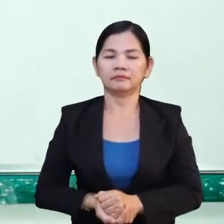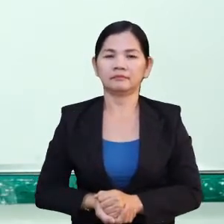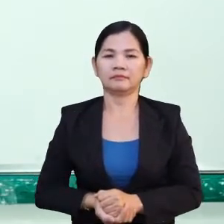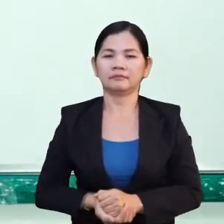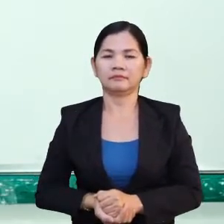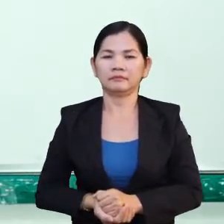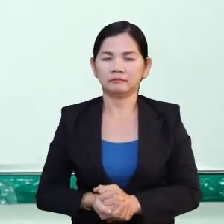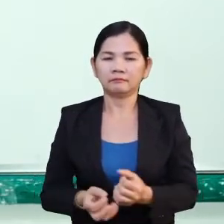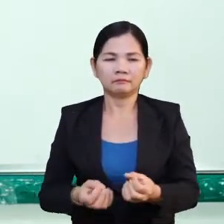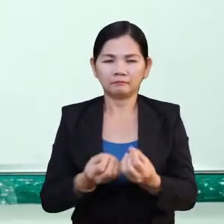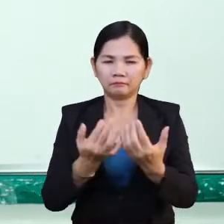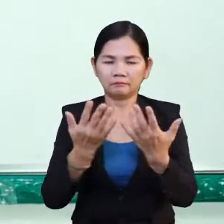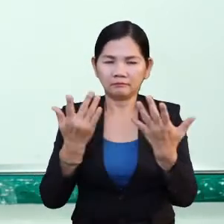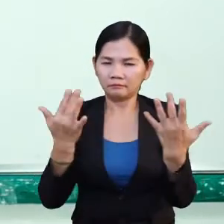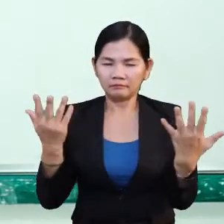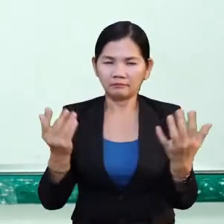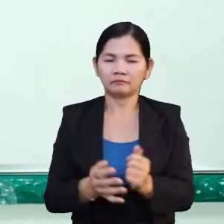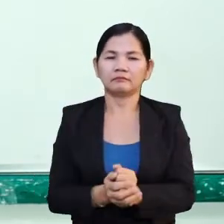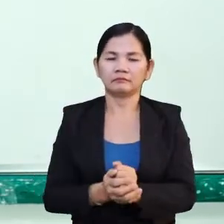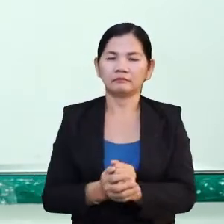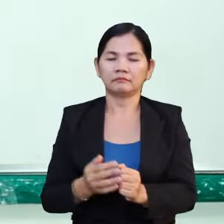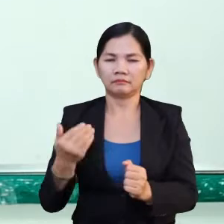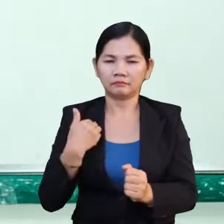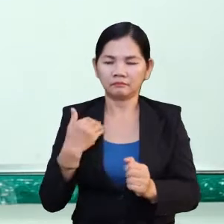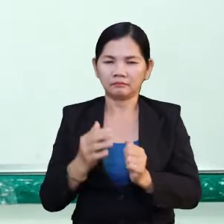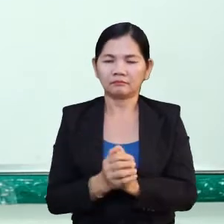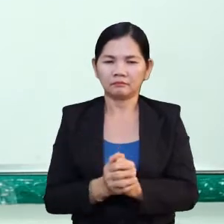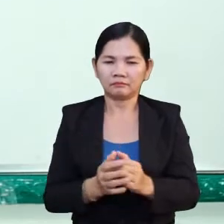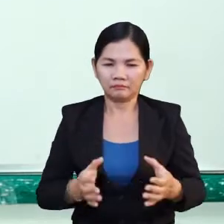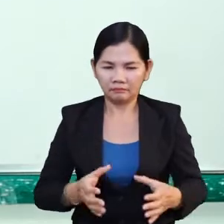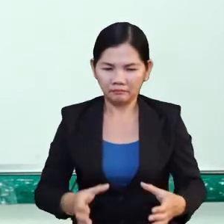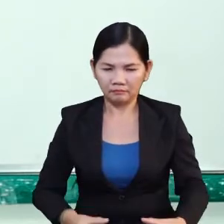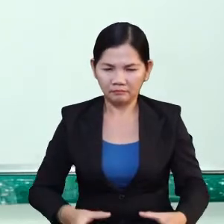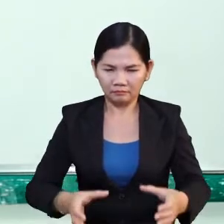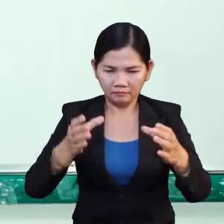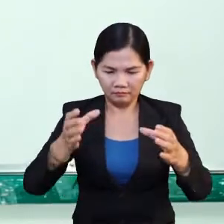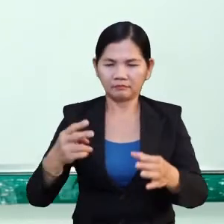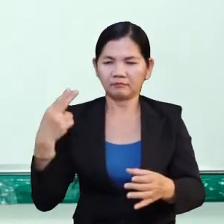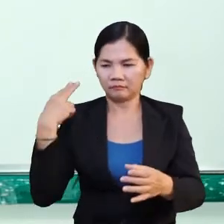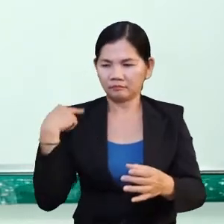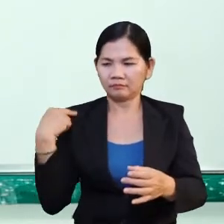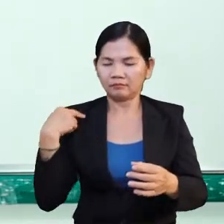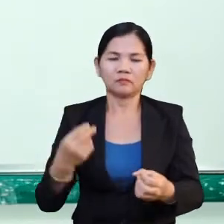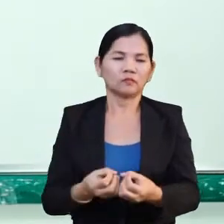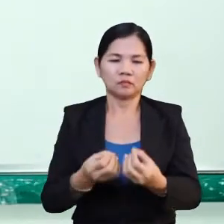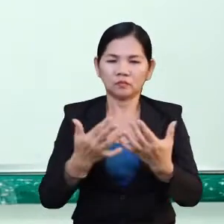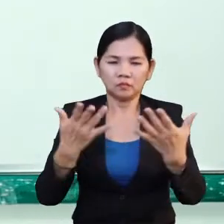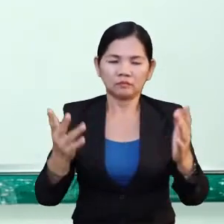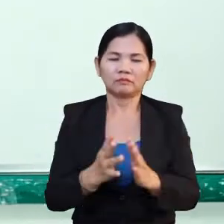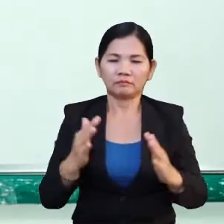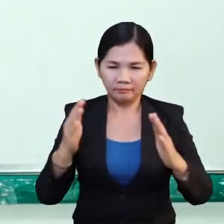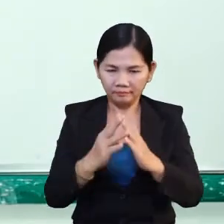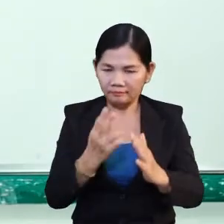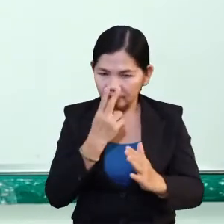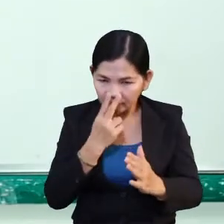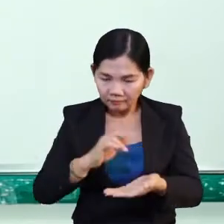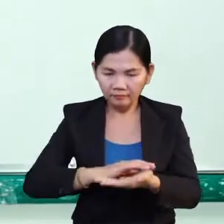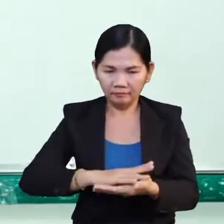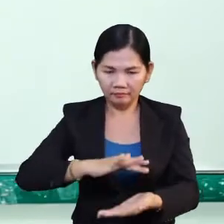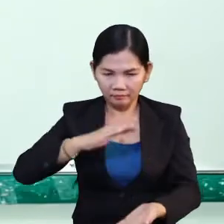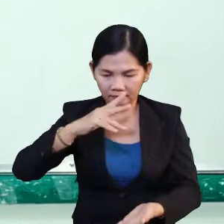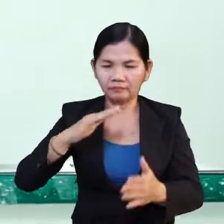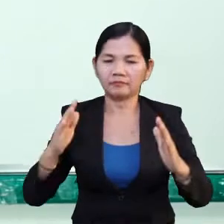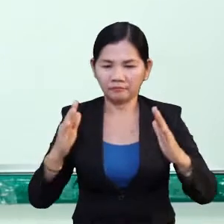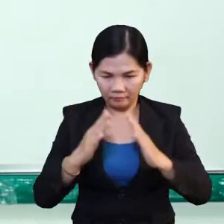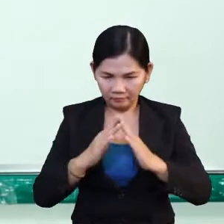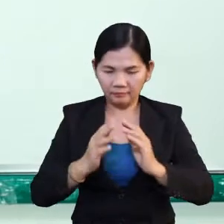ចាមានច្រើនមានធុងទឹកក៏ពណ៌លឿងចាមានច្រើនណាកូនណាកូនអាចទៅផ្ទះវិញកូនសង្កេតពណ៌នៅ